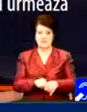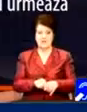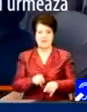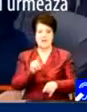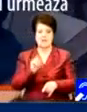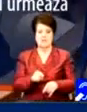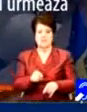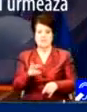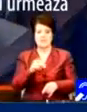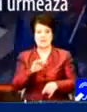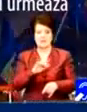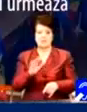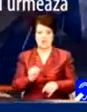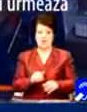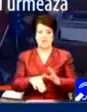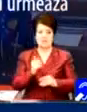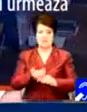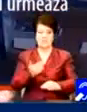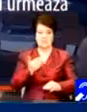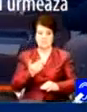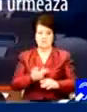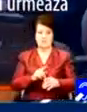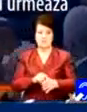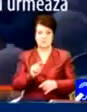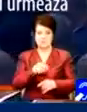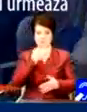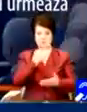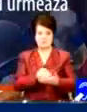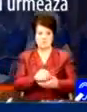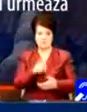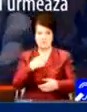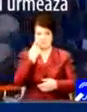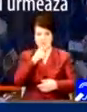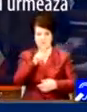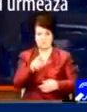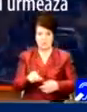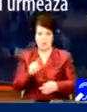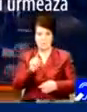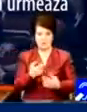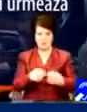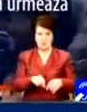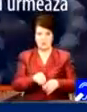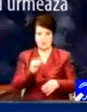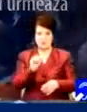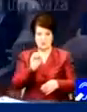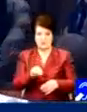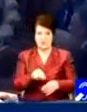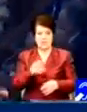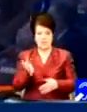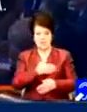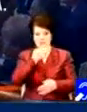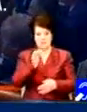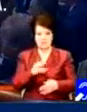pas spre declanșarea alegerilor anticipate și urmează să-și asume răspunderea în fața cetățenilor pentru acest gest irresponsabil.